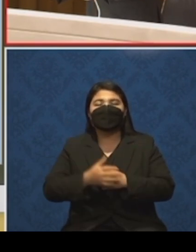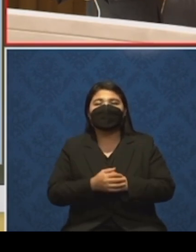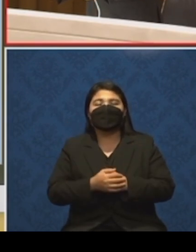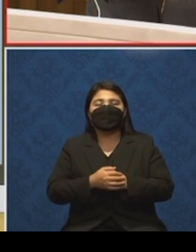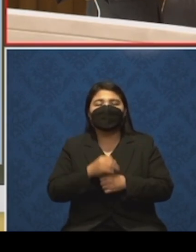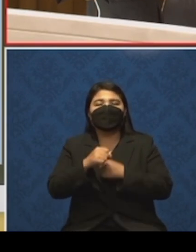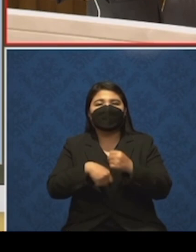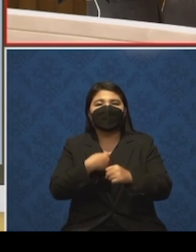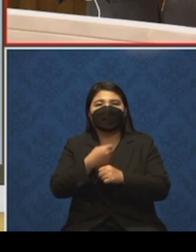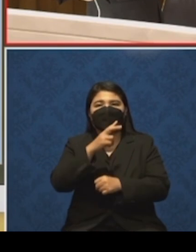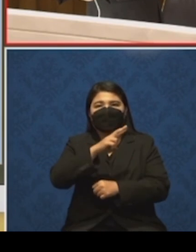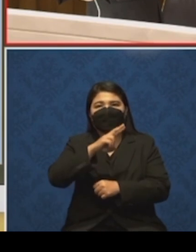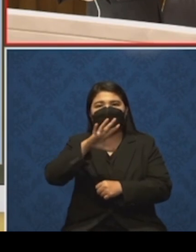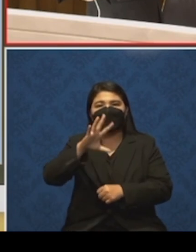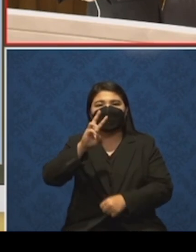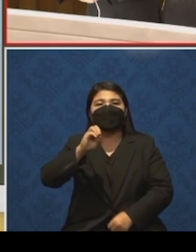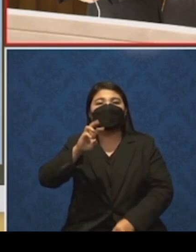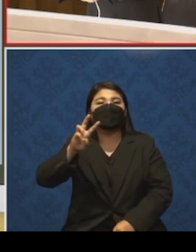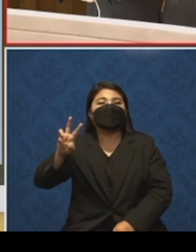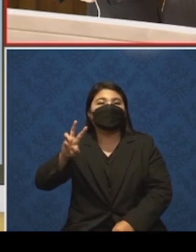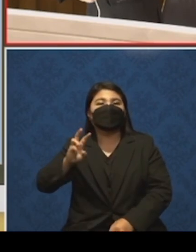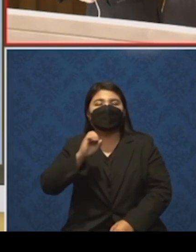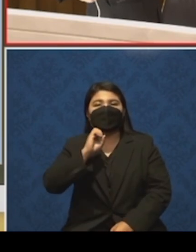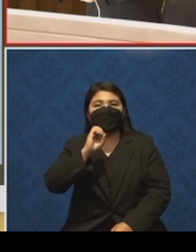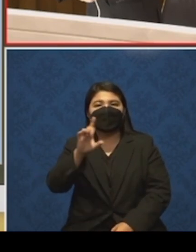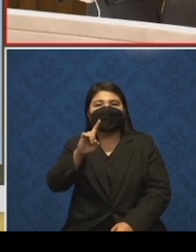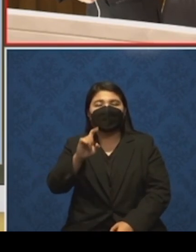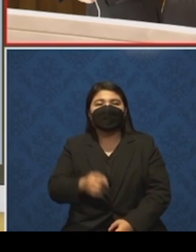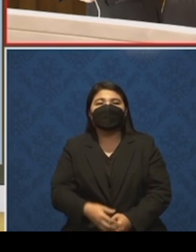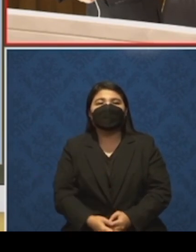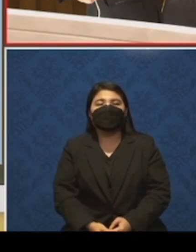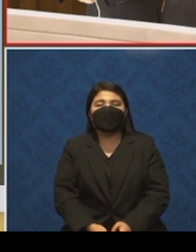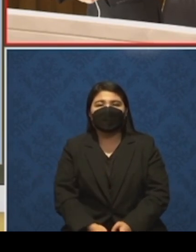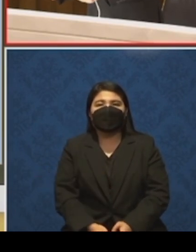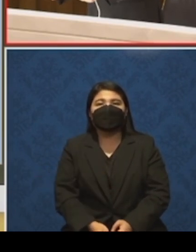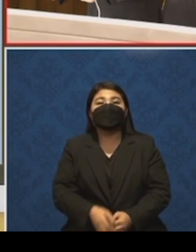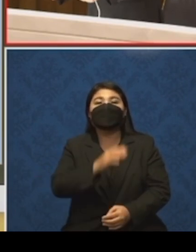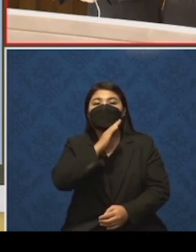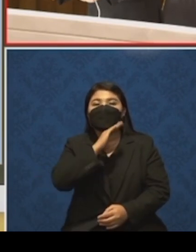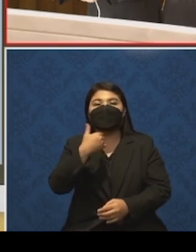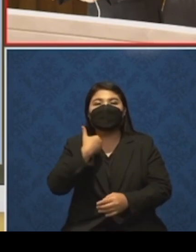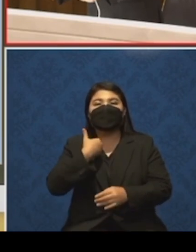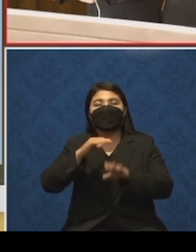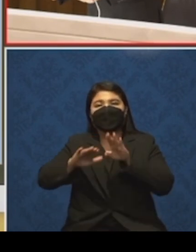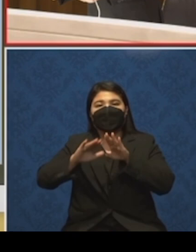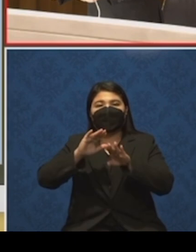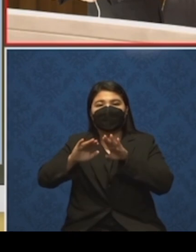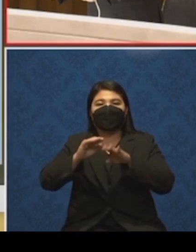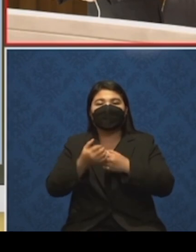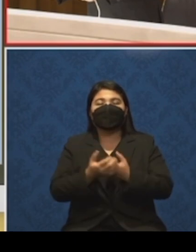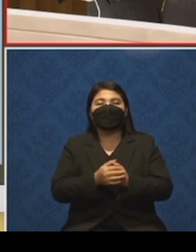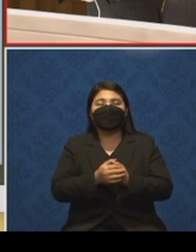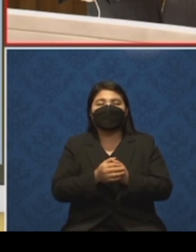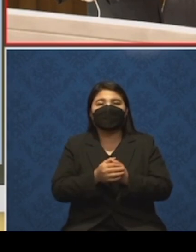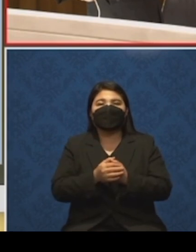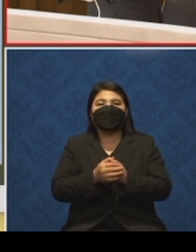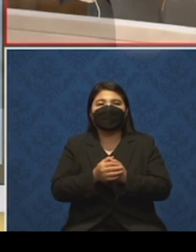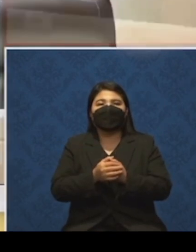66นี้ก็กล่าวเรียนว่างบประมาณถ้าเทียบกับปี65แล้วนะงบซ่อมยุทธ